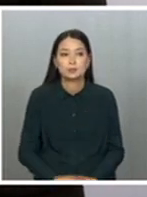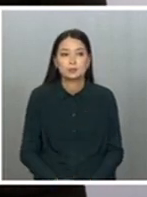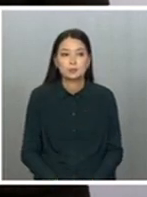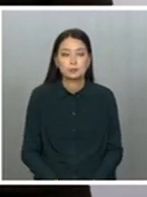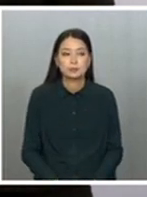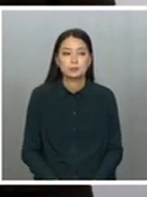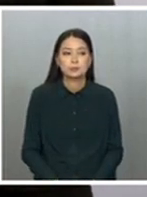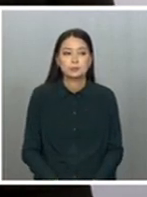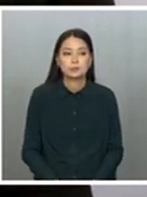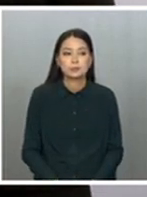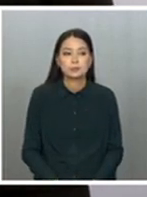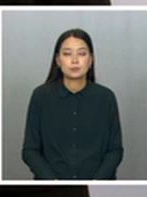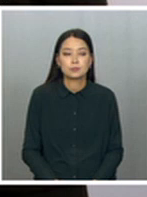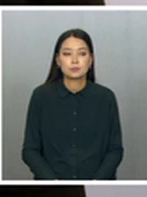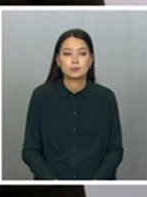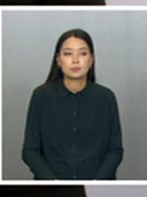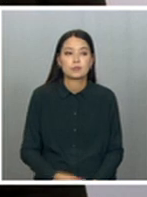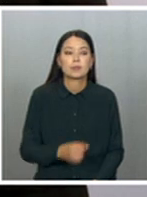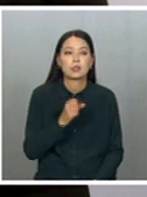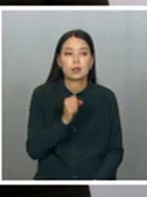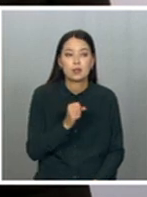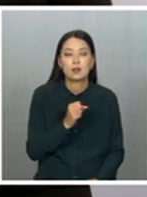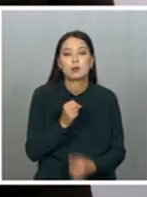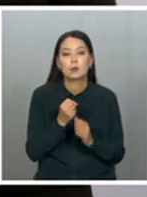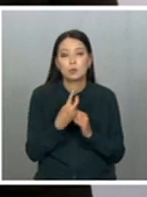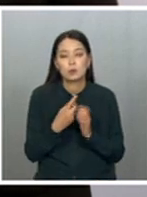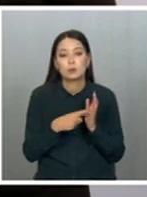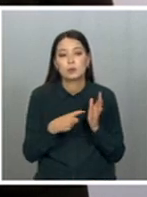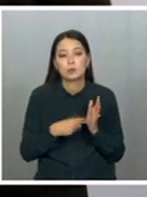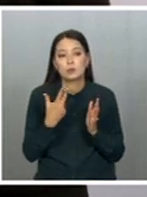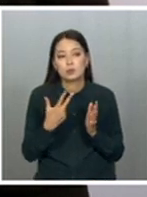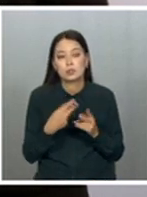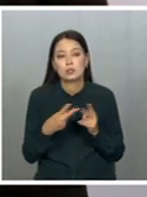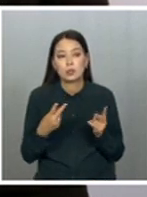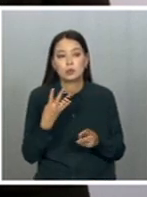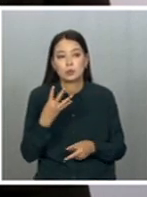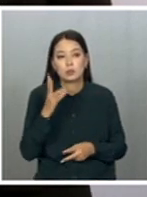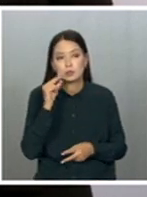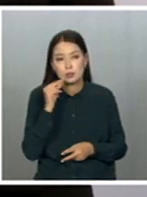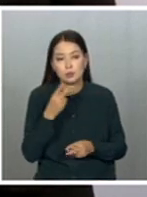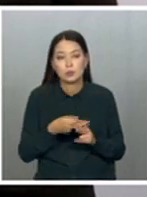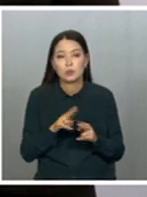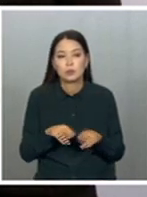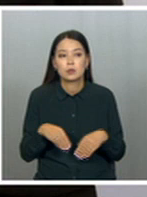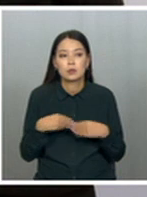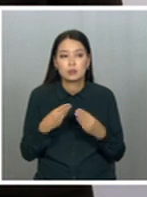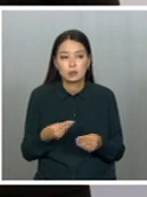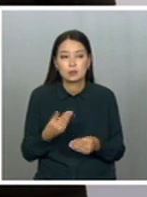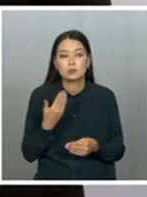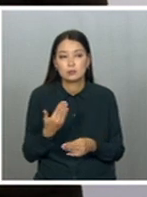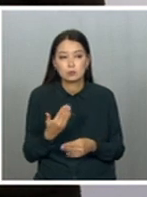А жағдайында 12-ні 3-ке бөлетін болсақ, 4 шығады. Яғни берілген қиық